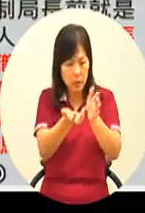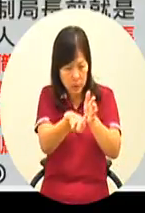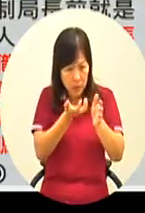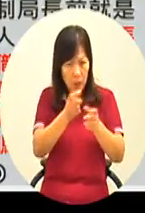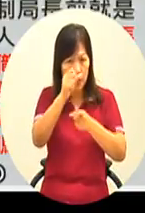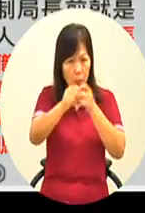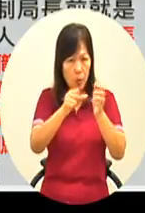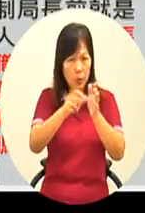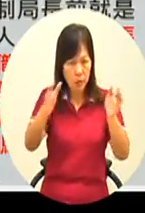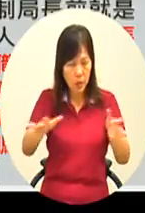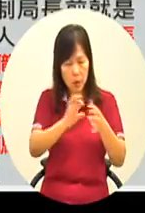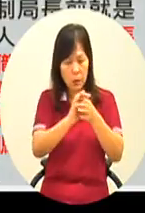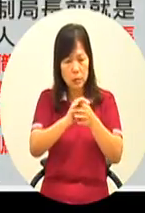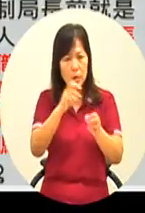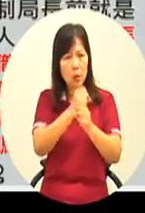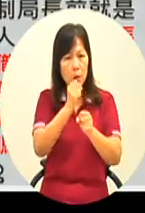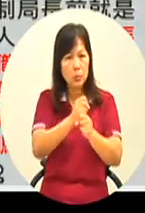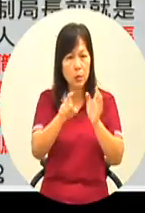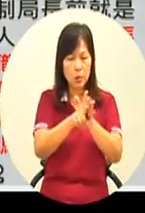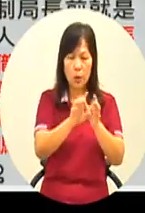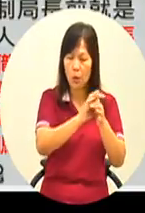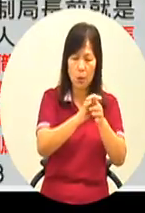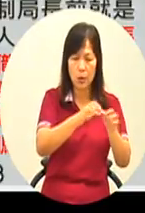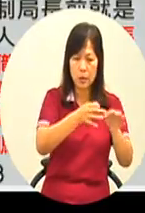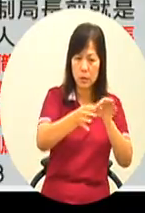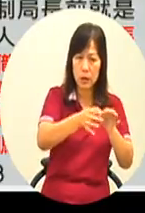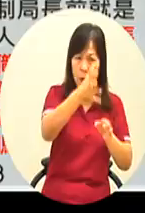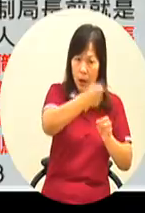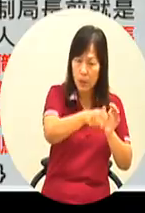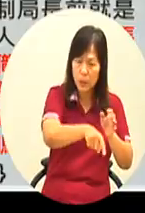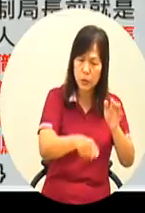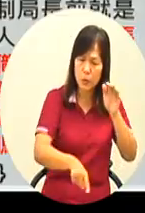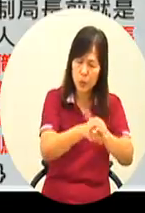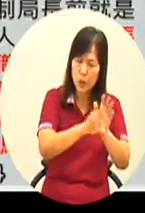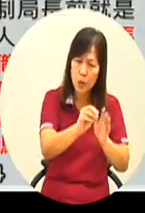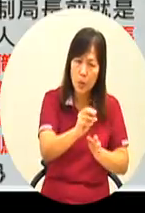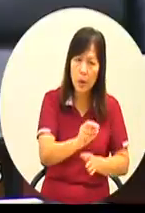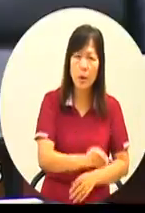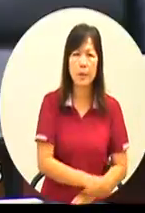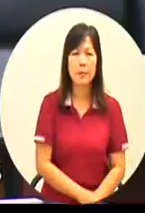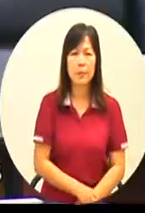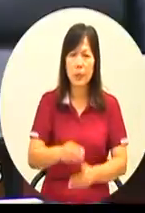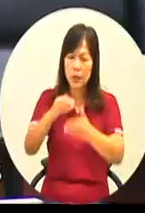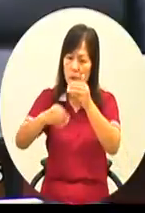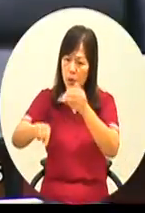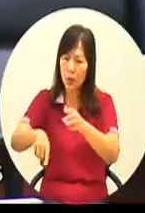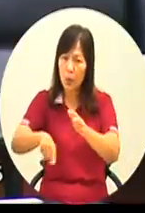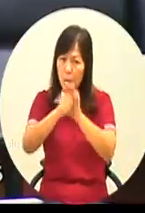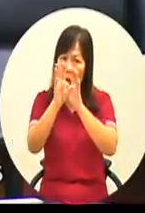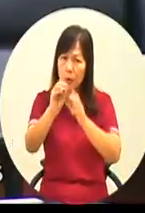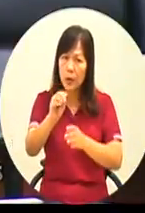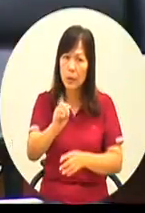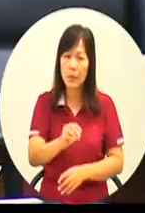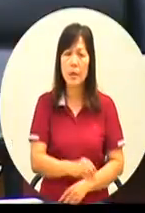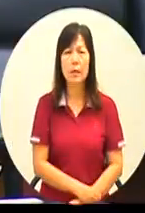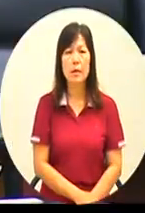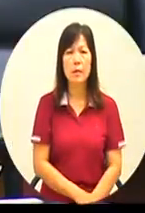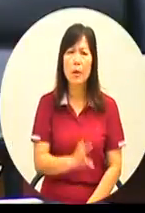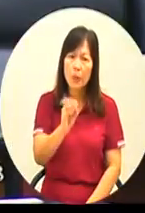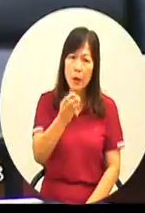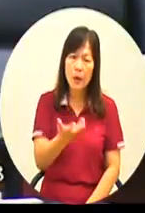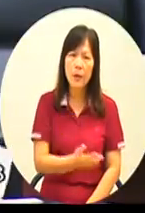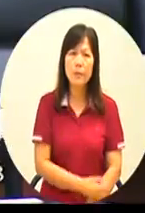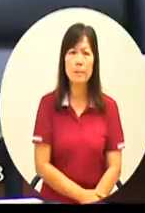年的职务相关之盈利事业负责人，有没有违反旋转门条款？有没有？有没有？